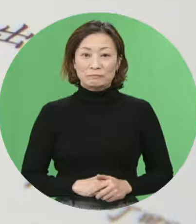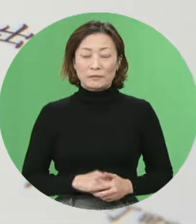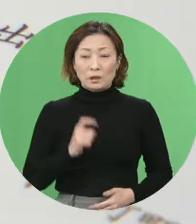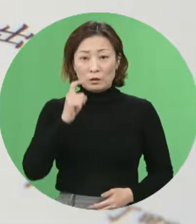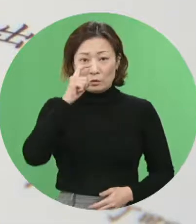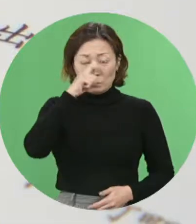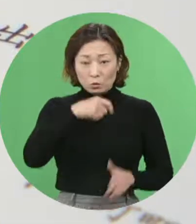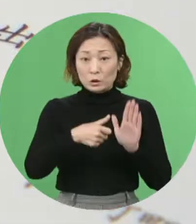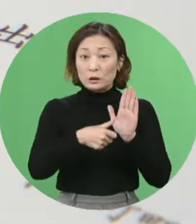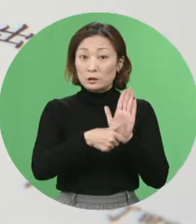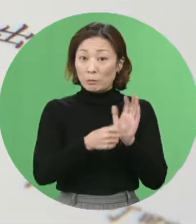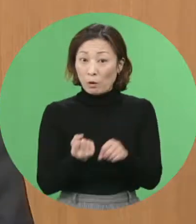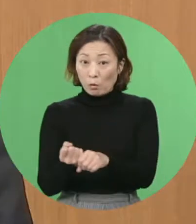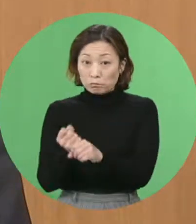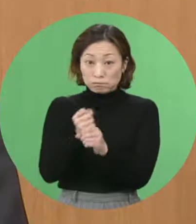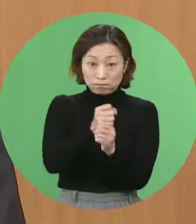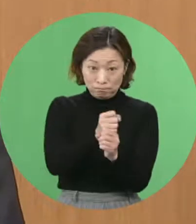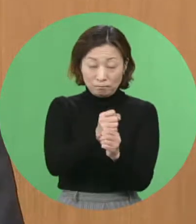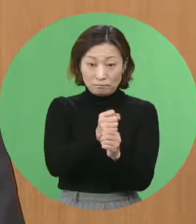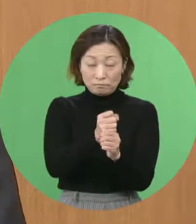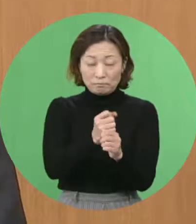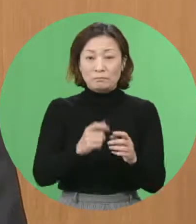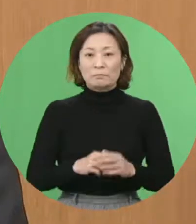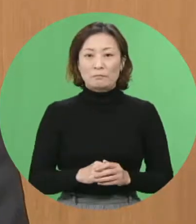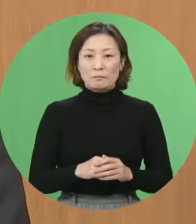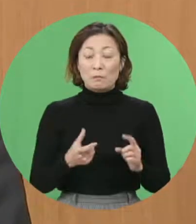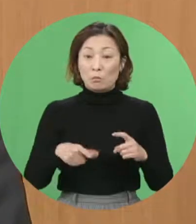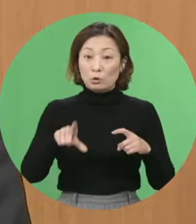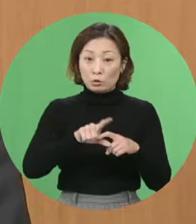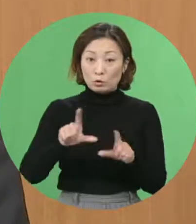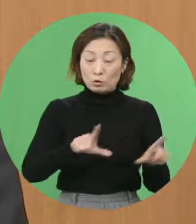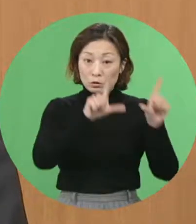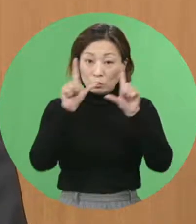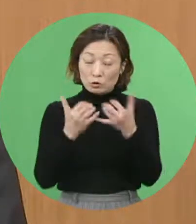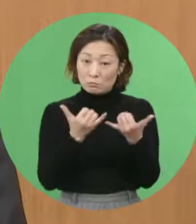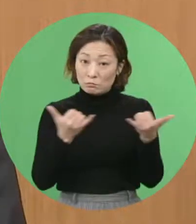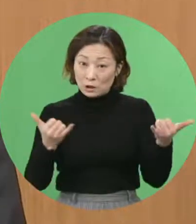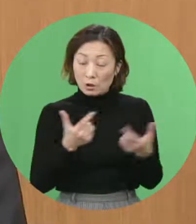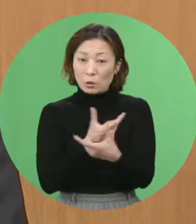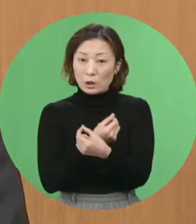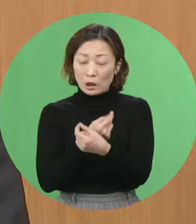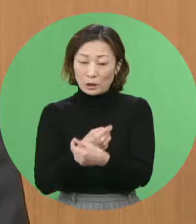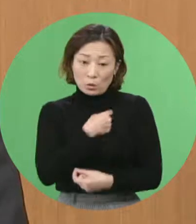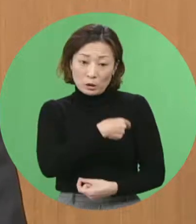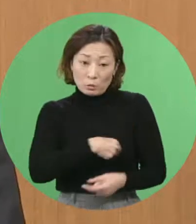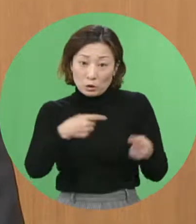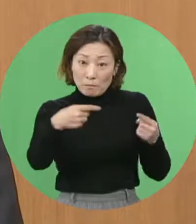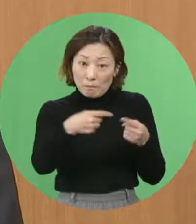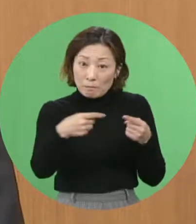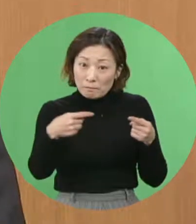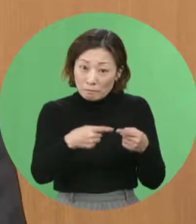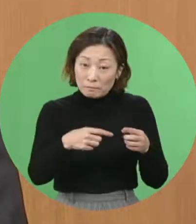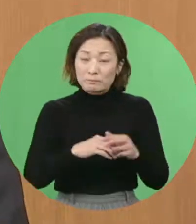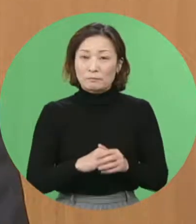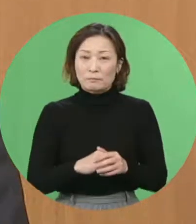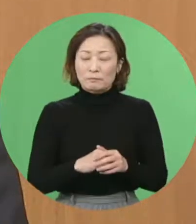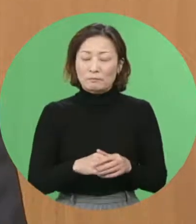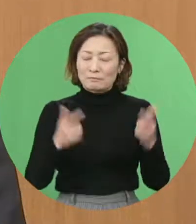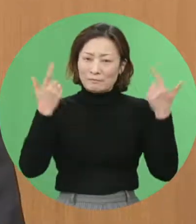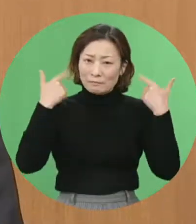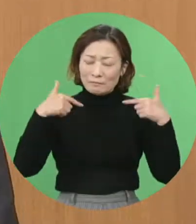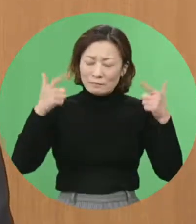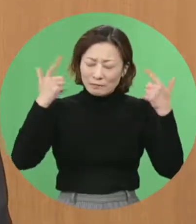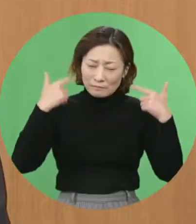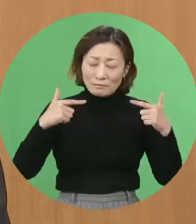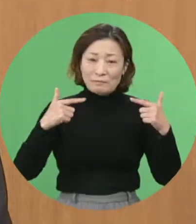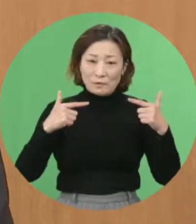旧町名を復活することによって、より一層、住民同士のいろんな面での意思疎通といいますか、平然日々のです